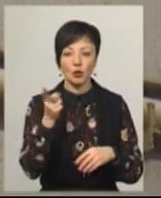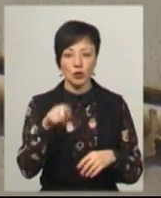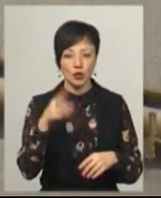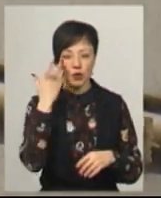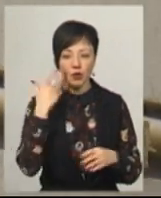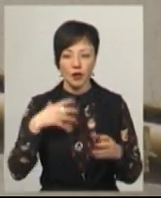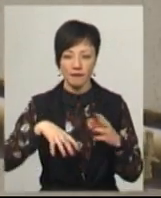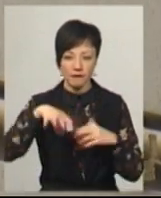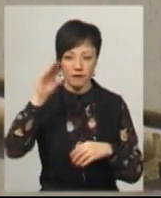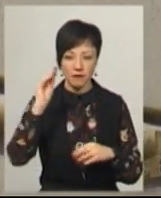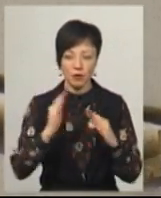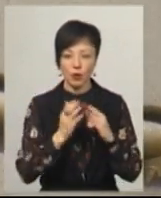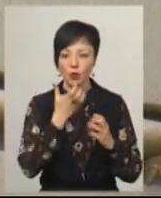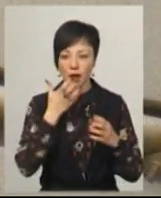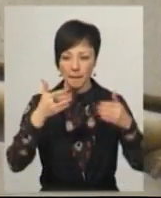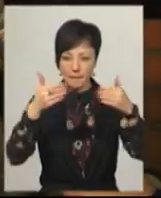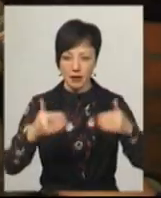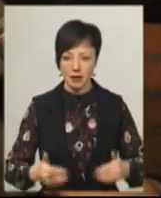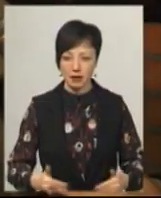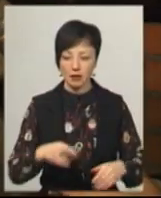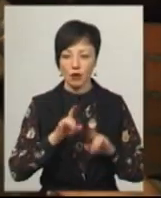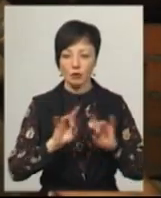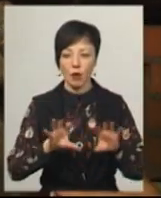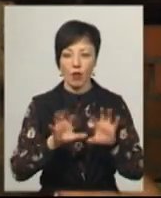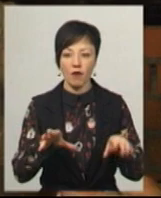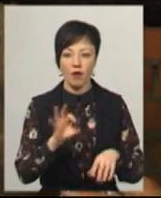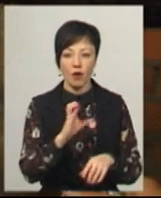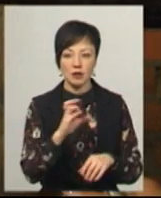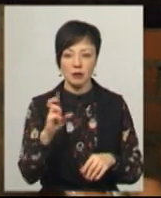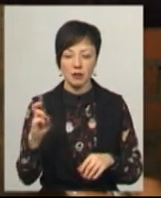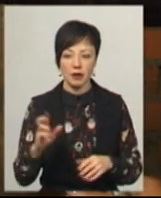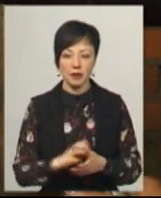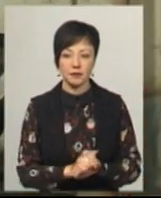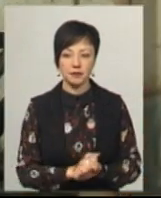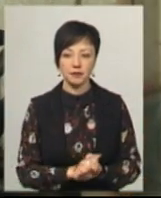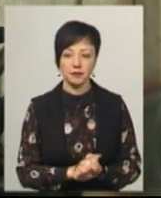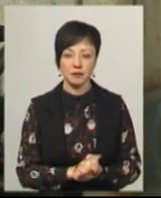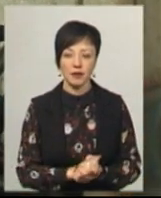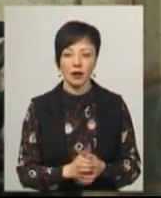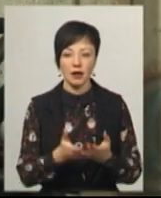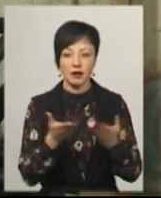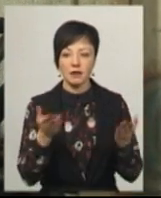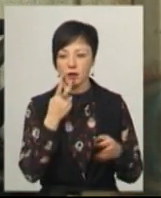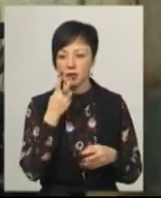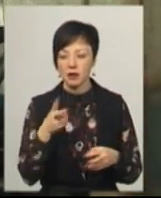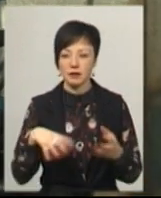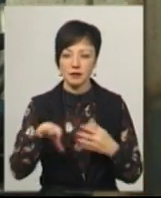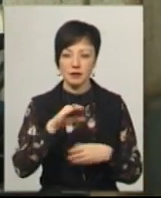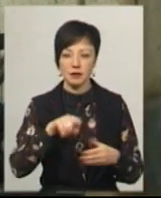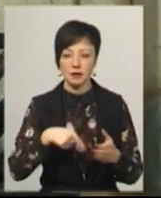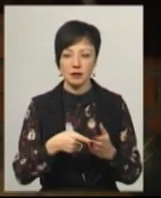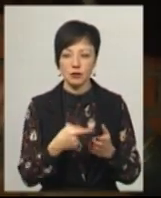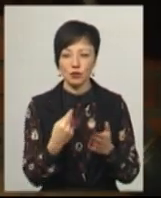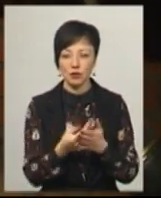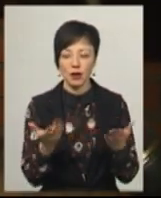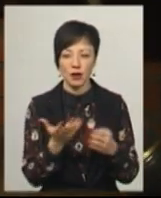коли усю багатоповерхівку утеплити, розповідає голова ОСББ Юлія Любов-Матковська. Ж бачите, весь город такі суми платять.